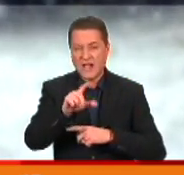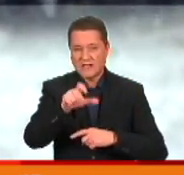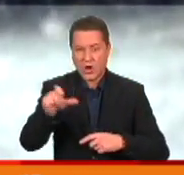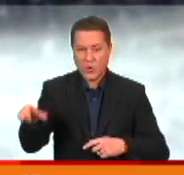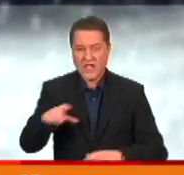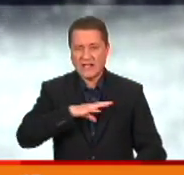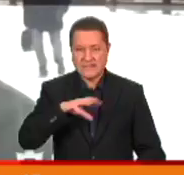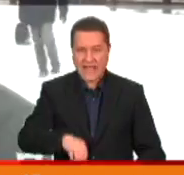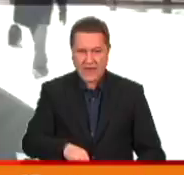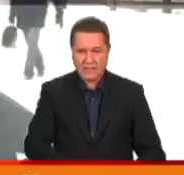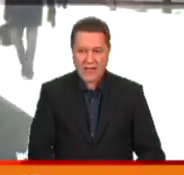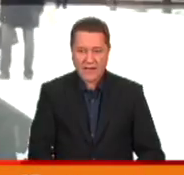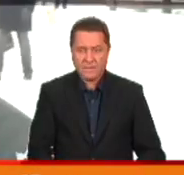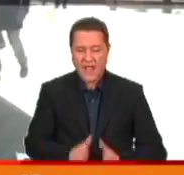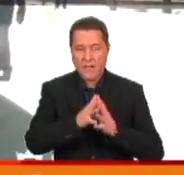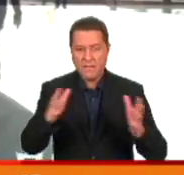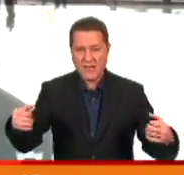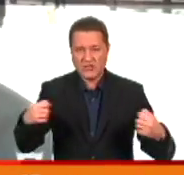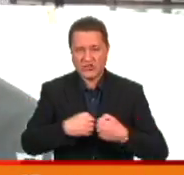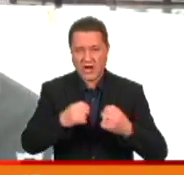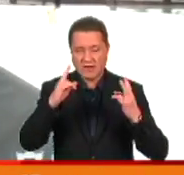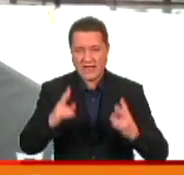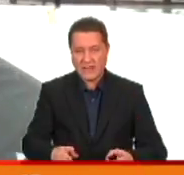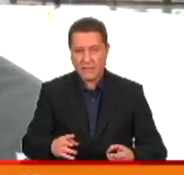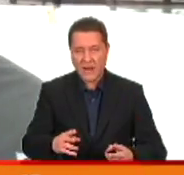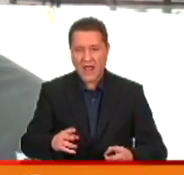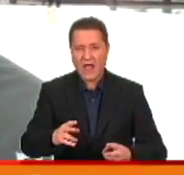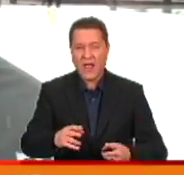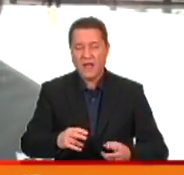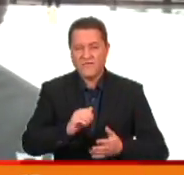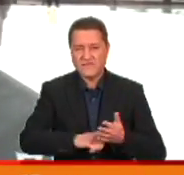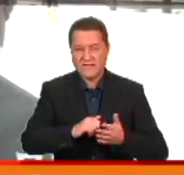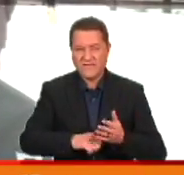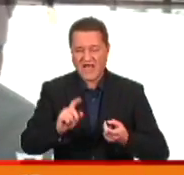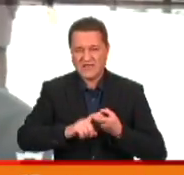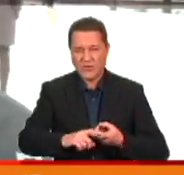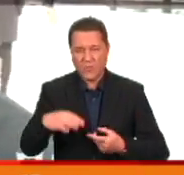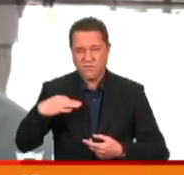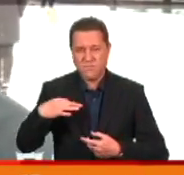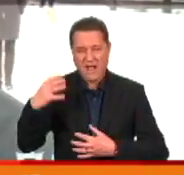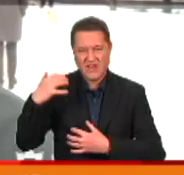загиблих. Більшість дорожньо-транспортних пригод виникла в зв'язку з байдужістю чи